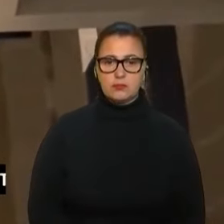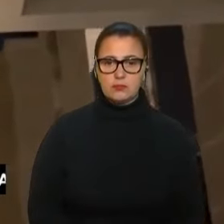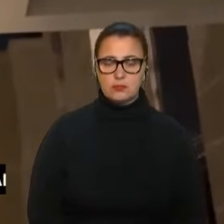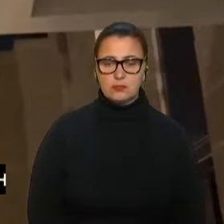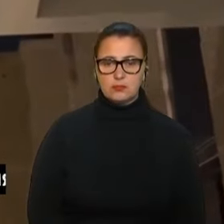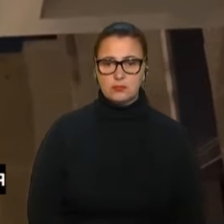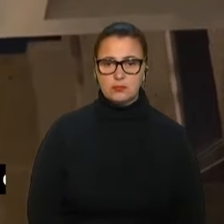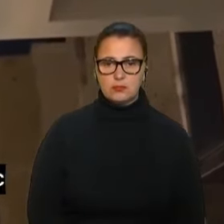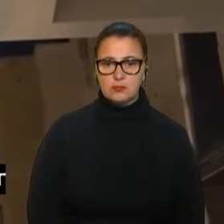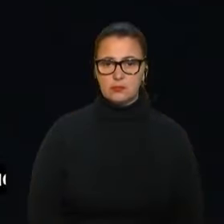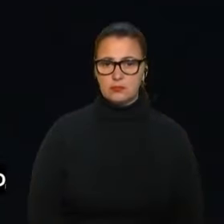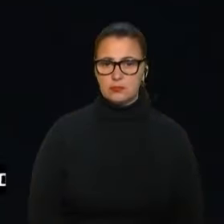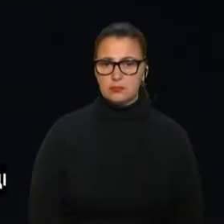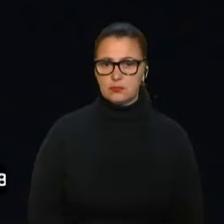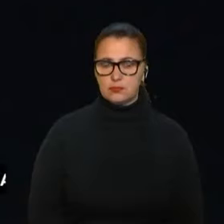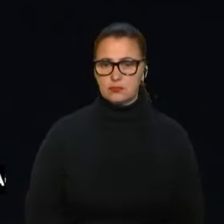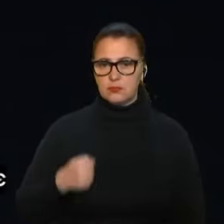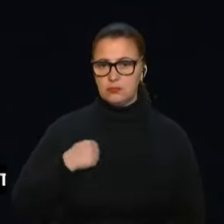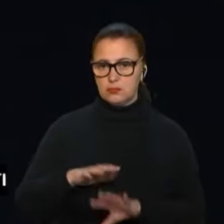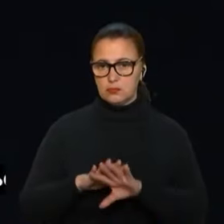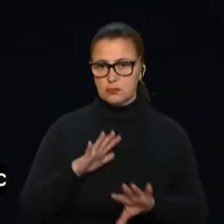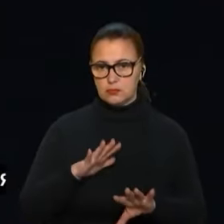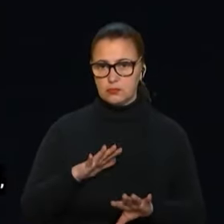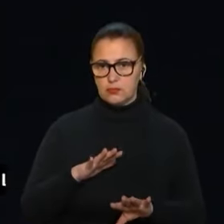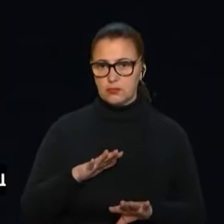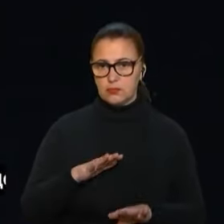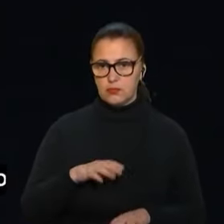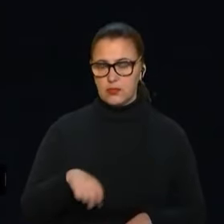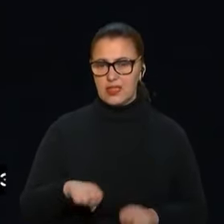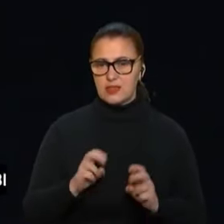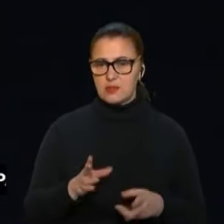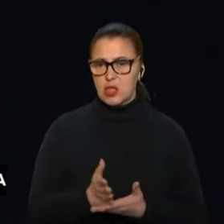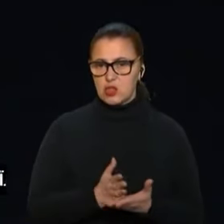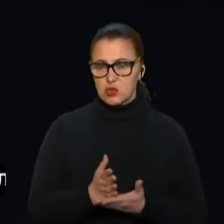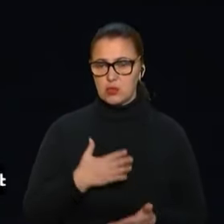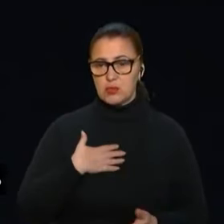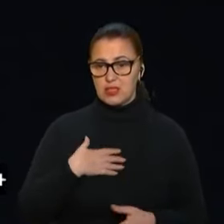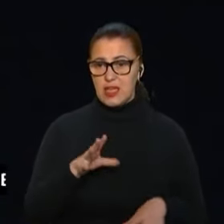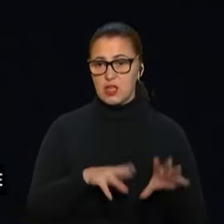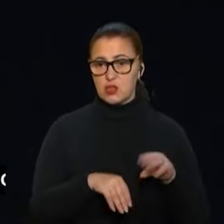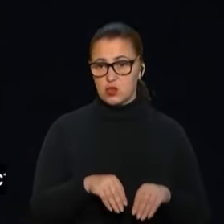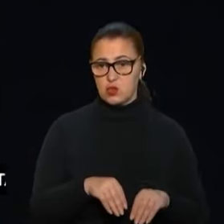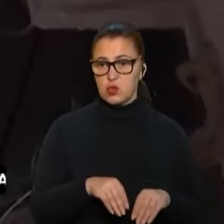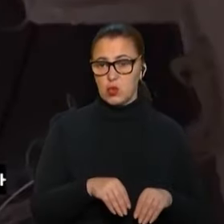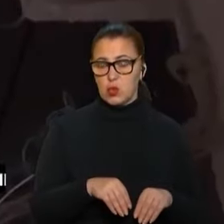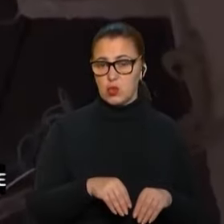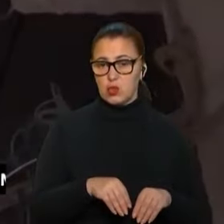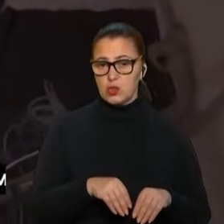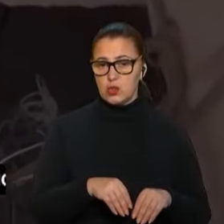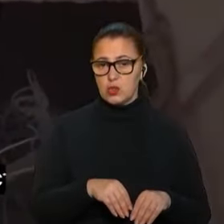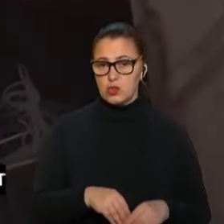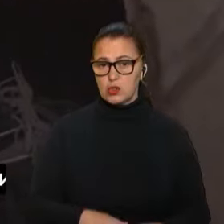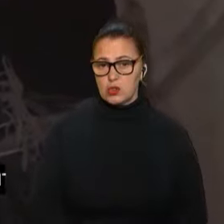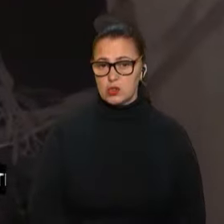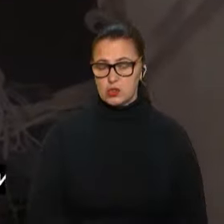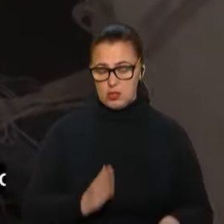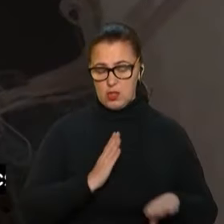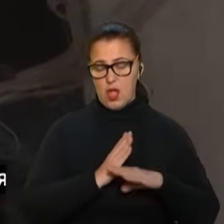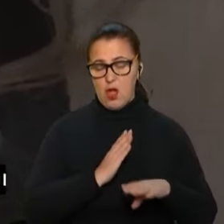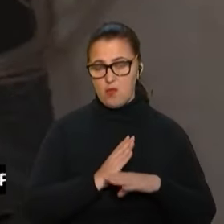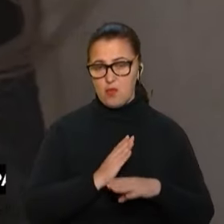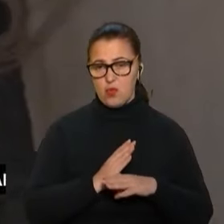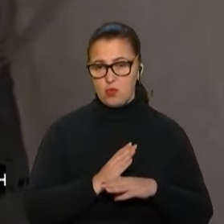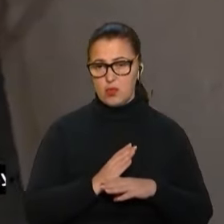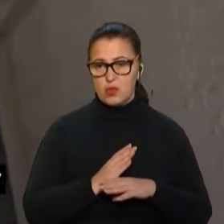нападение. Но армия, спецслужбы, наши соседи, кстати, им огромное спасибо, помогли справиться с этим